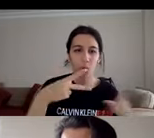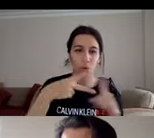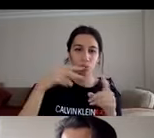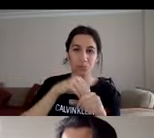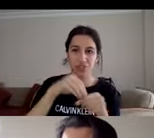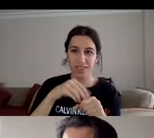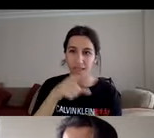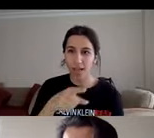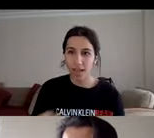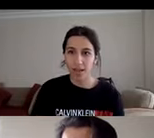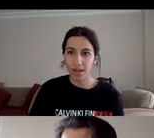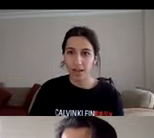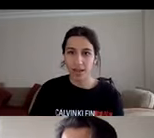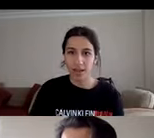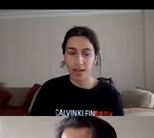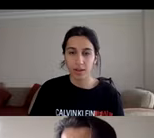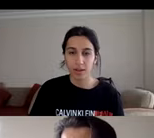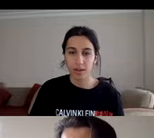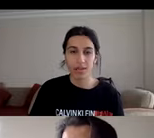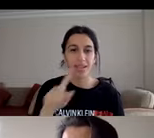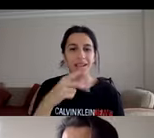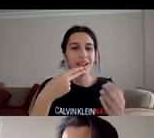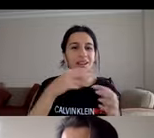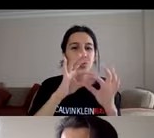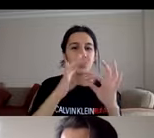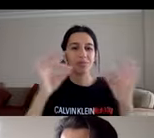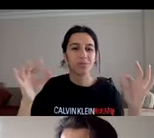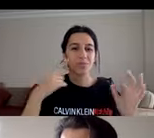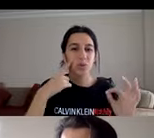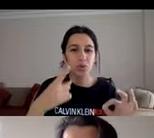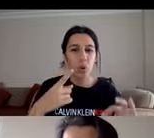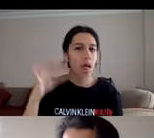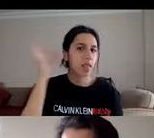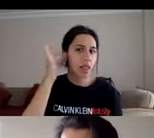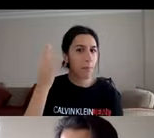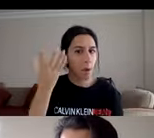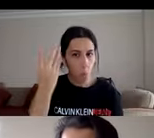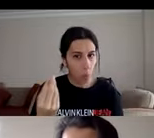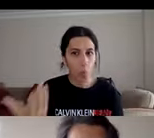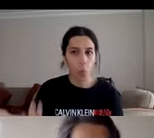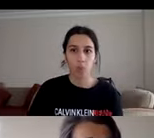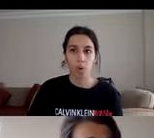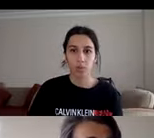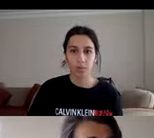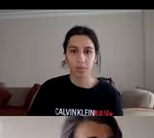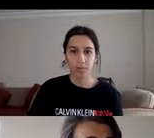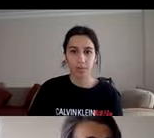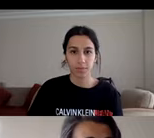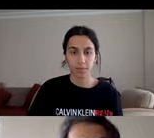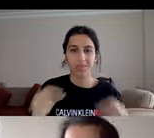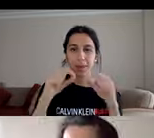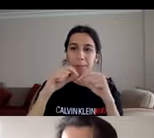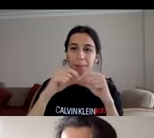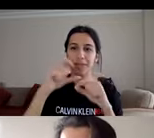transkripti, akışın metin halini kendi ekran okuyucusuyla da dinleyebiliyor. BBC mesela bunu yapıyor. BBC